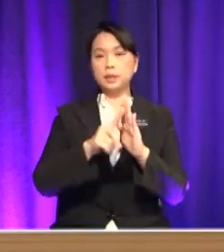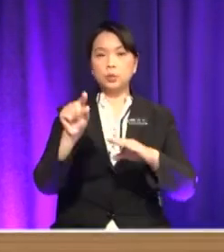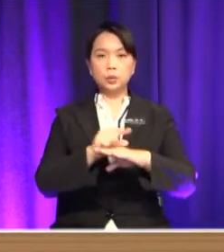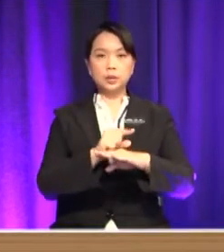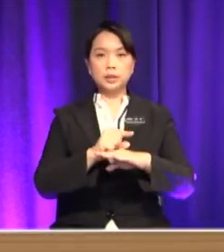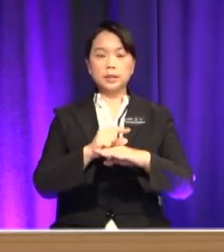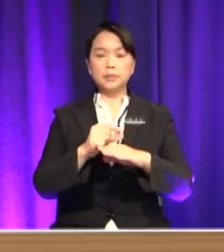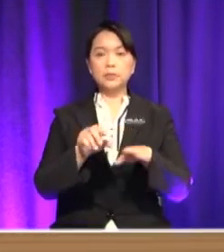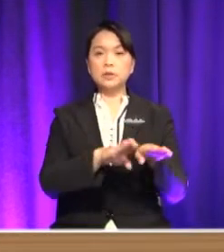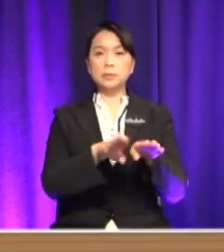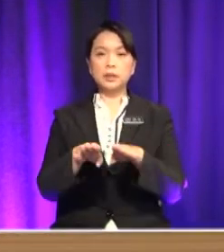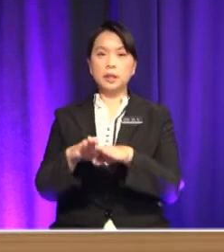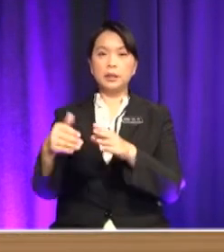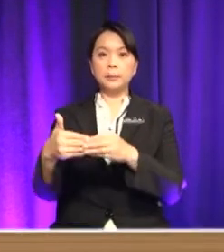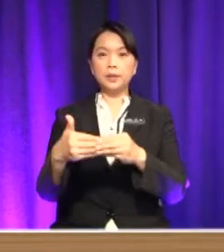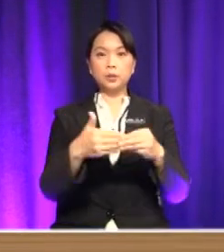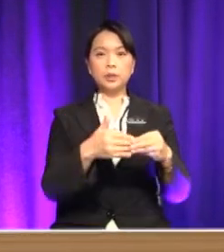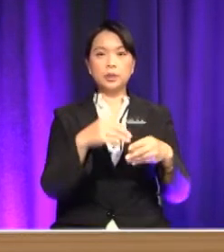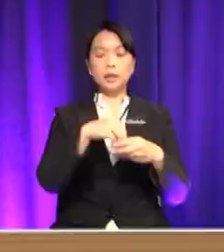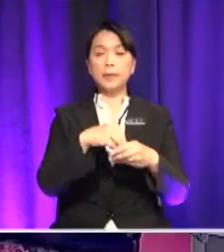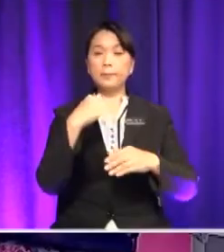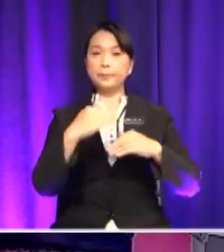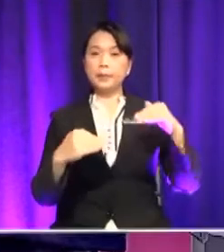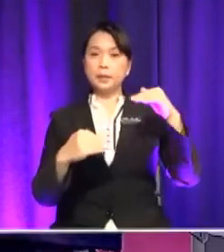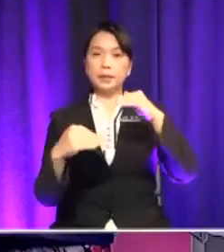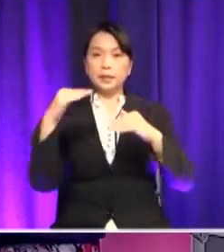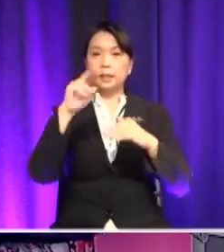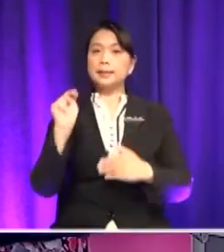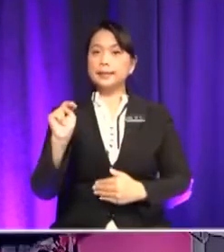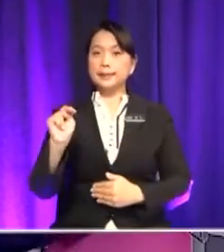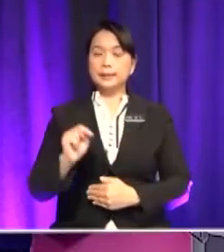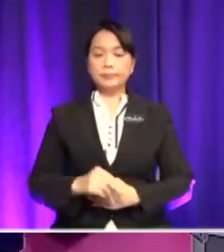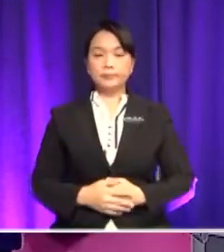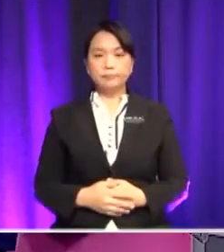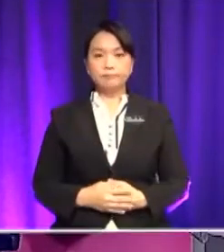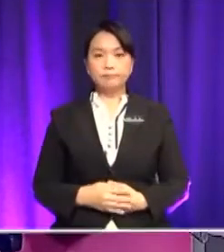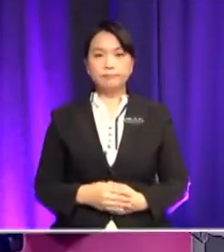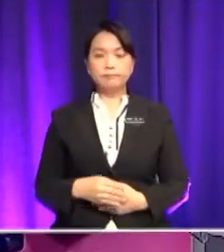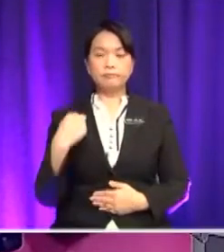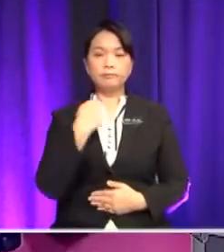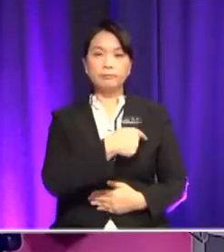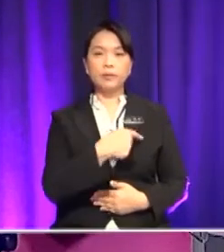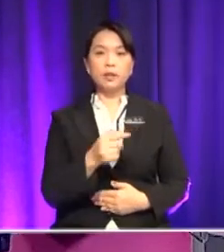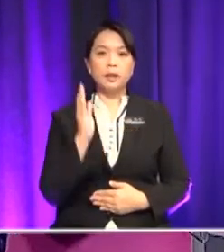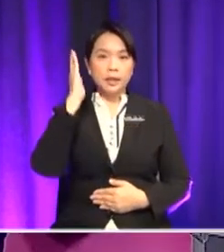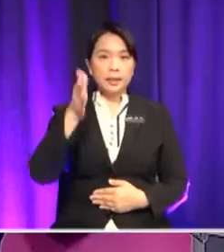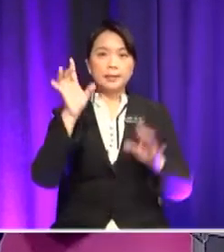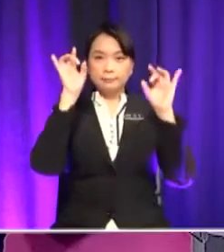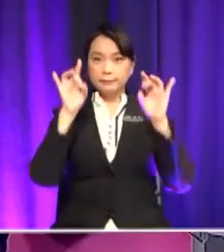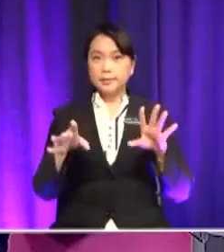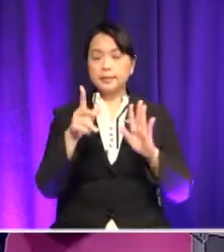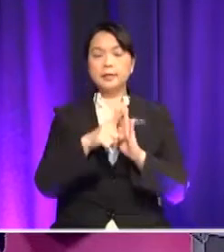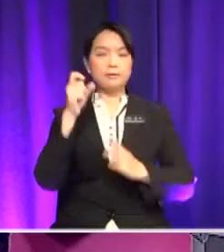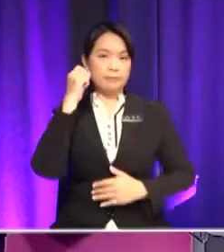panduan dalam pembinaan nanti. Baik, selanjutnya kita akan uji kefahaman